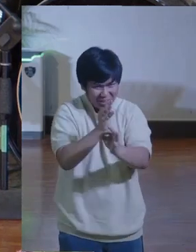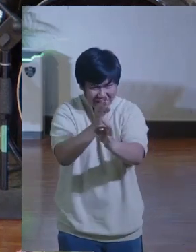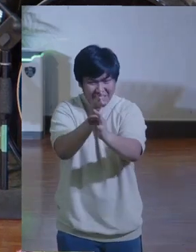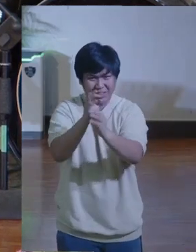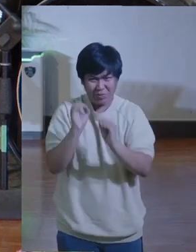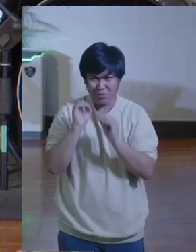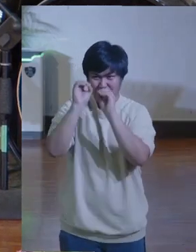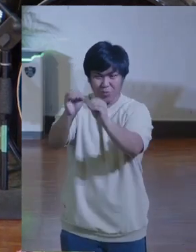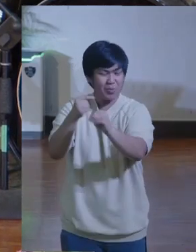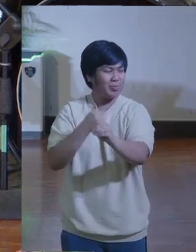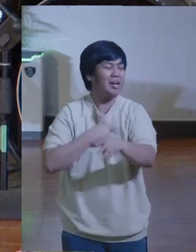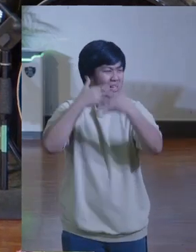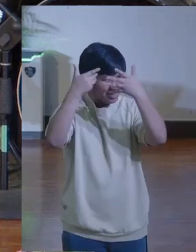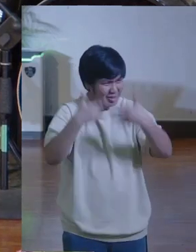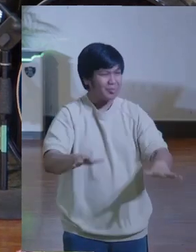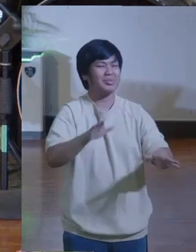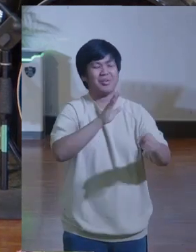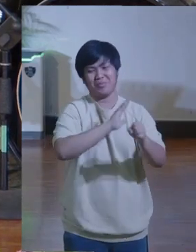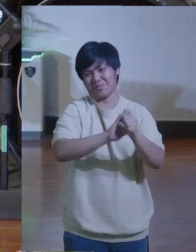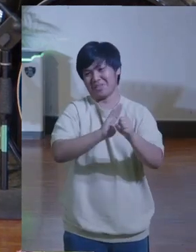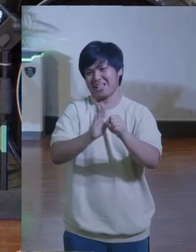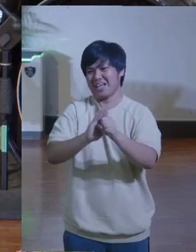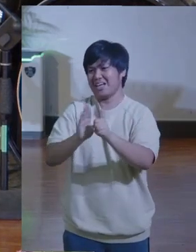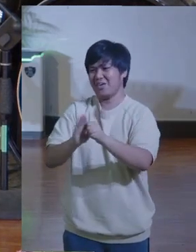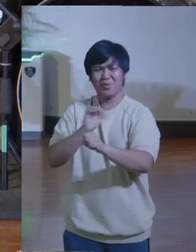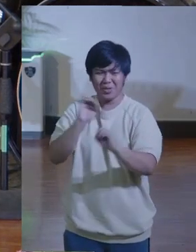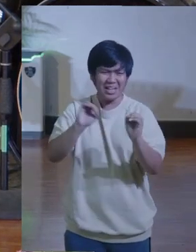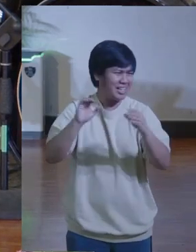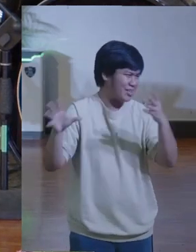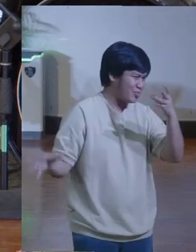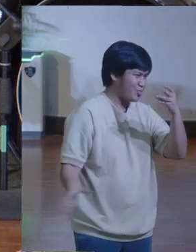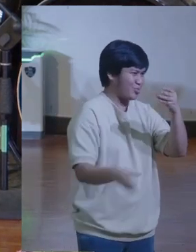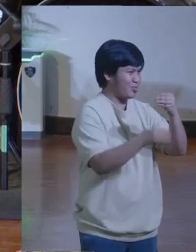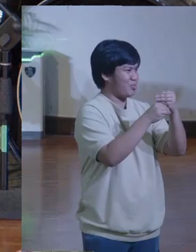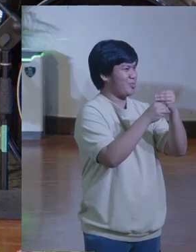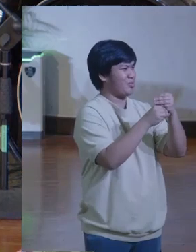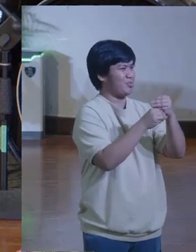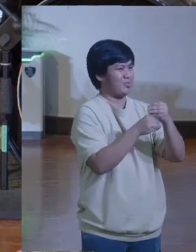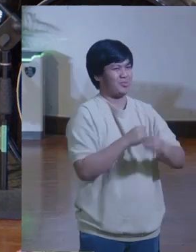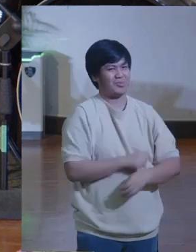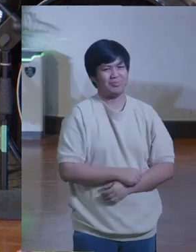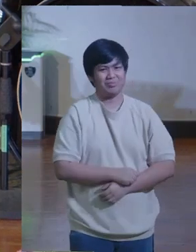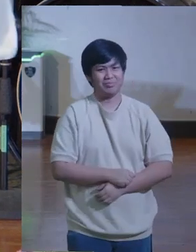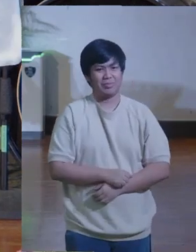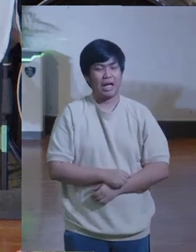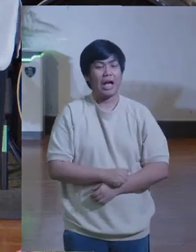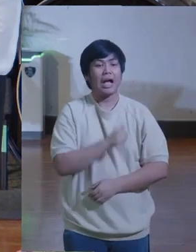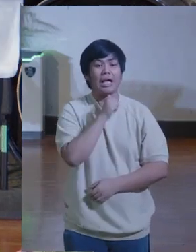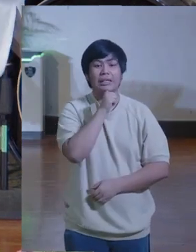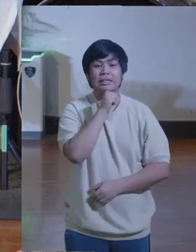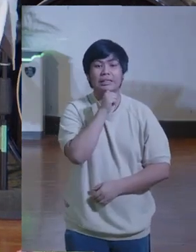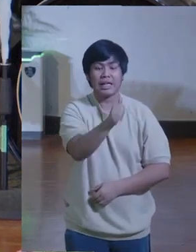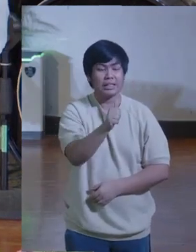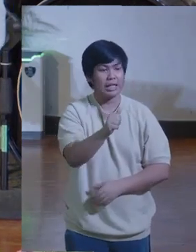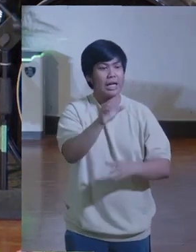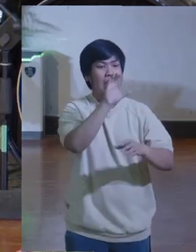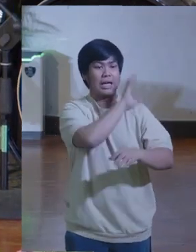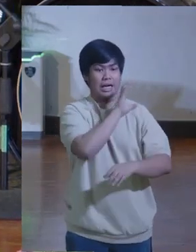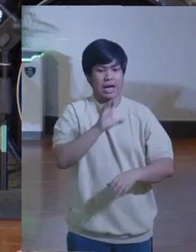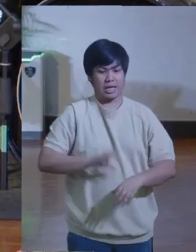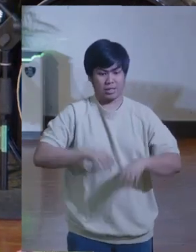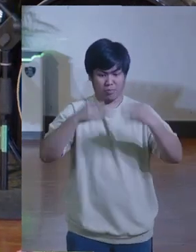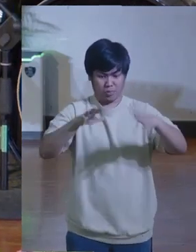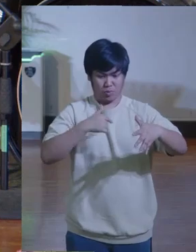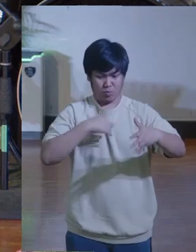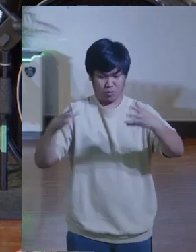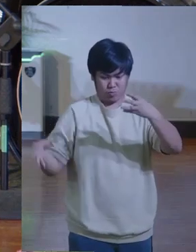na. Sapat na. Wala nang kailangang idagdag. It is not Christ plus our